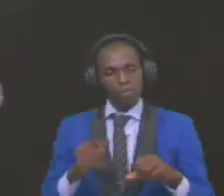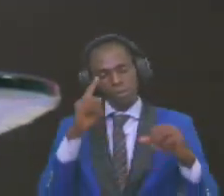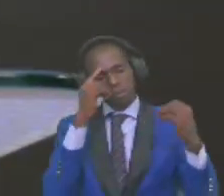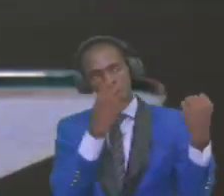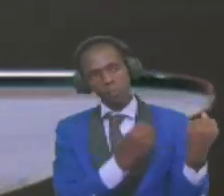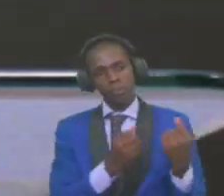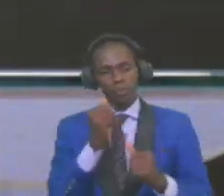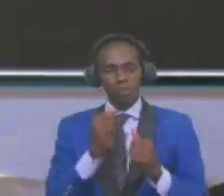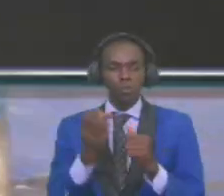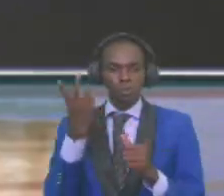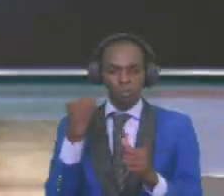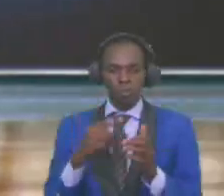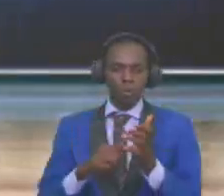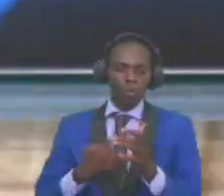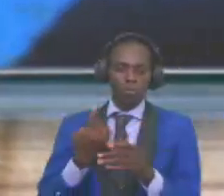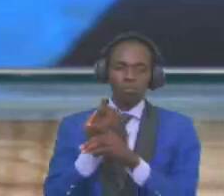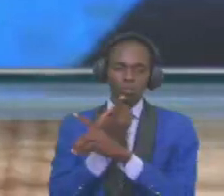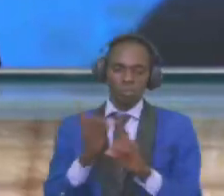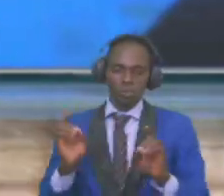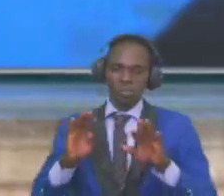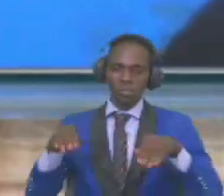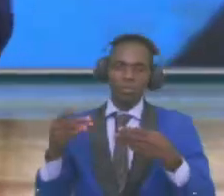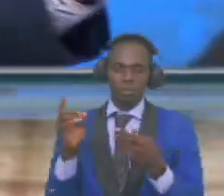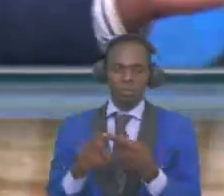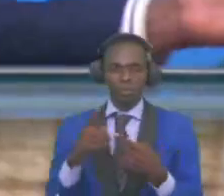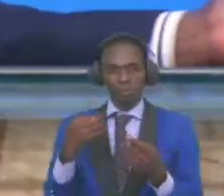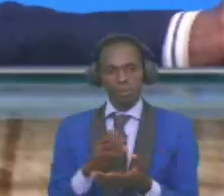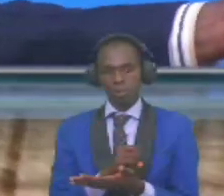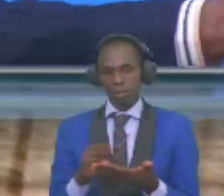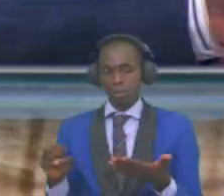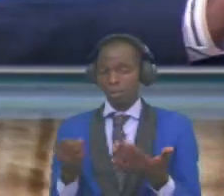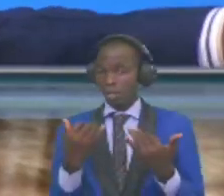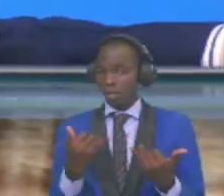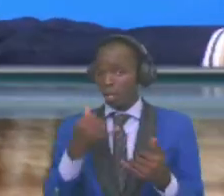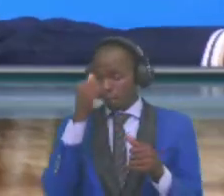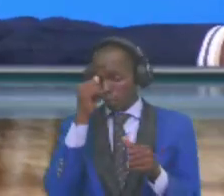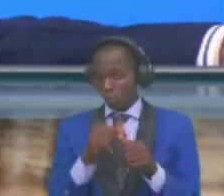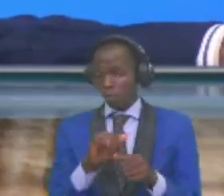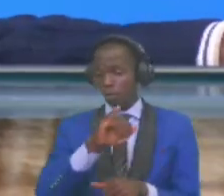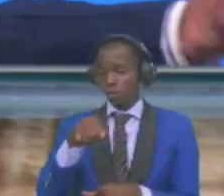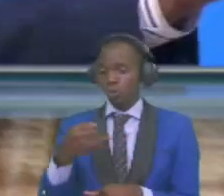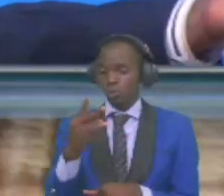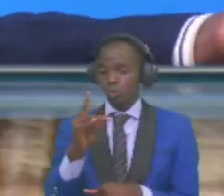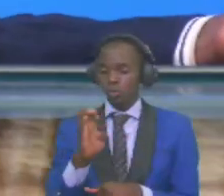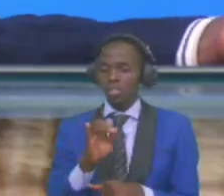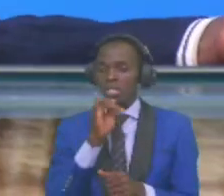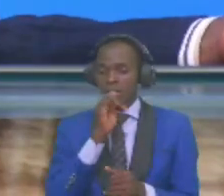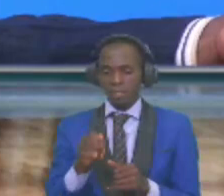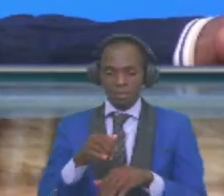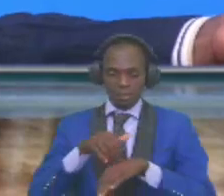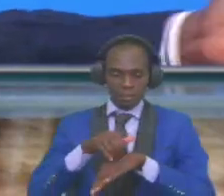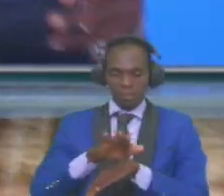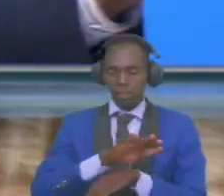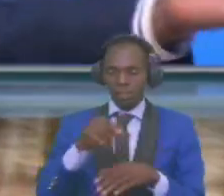sein une fois pour toutes seules mais rappelez vous judas écrivait à toute l'assemblée à tous les